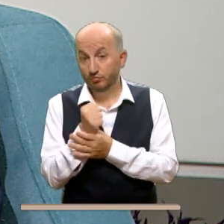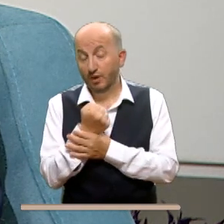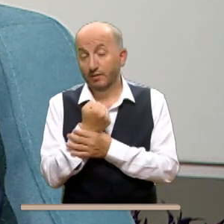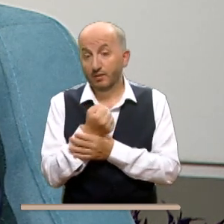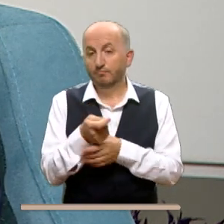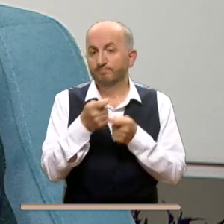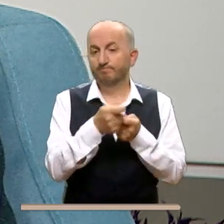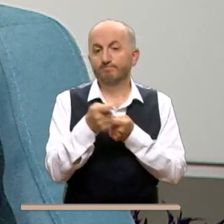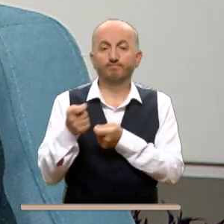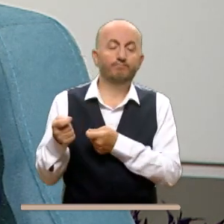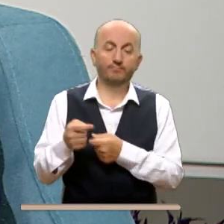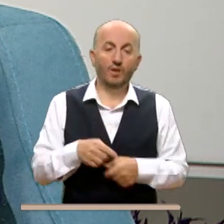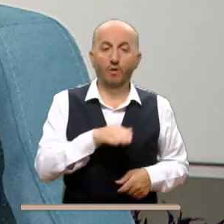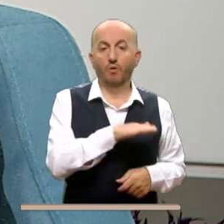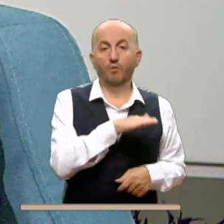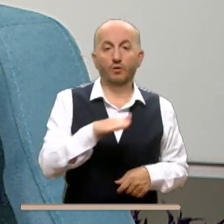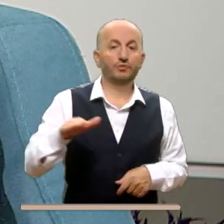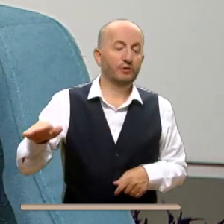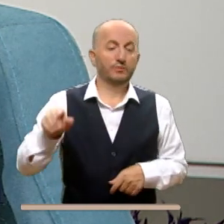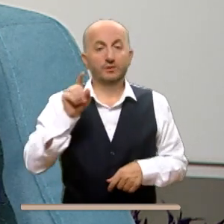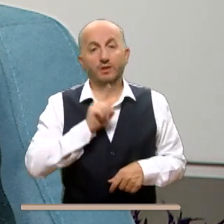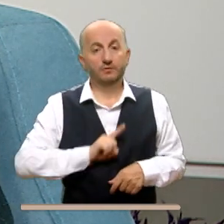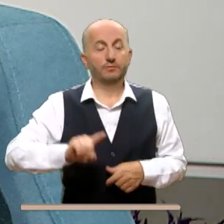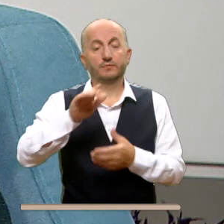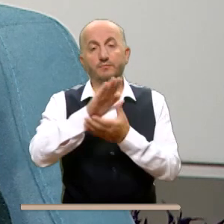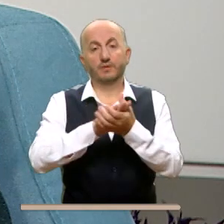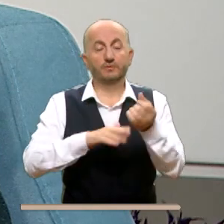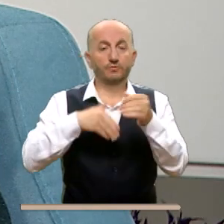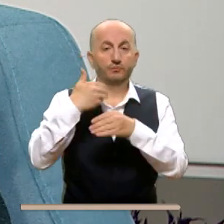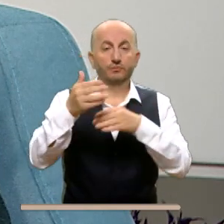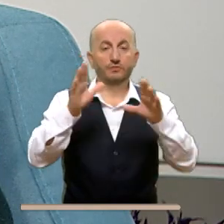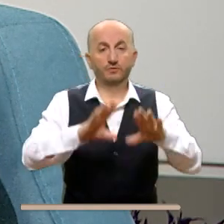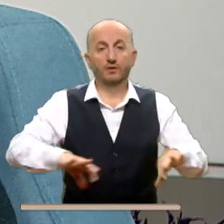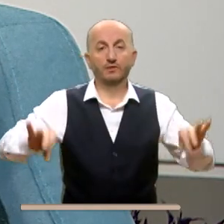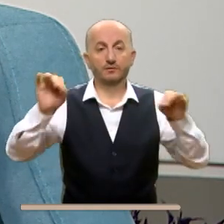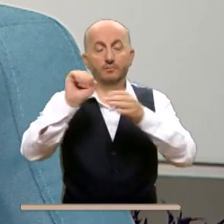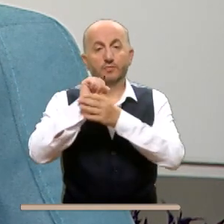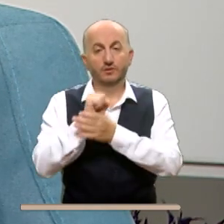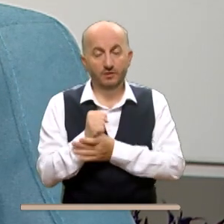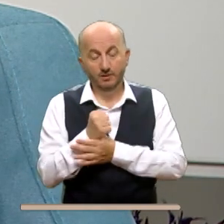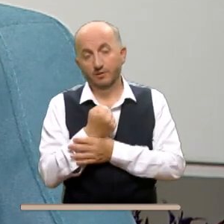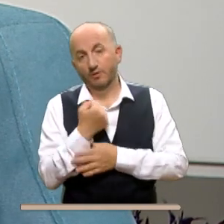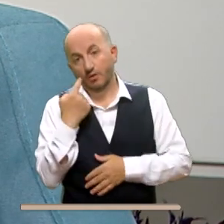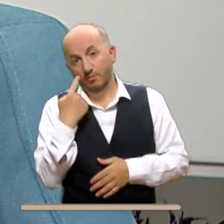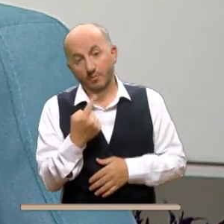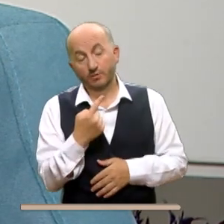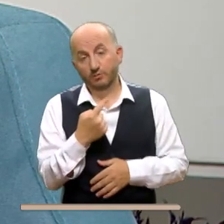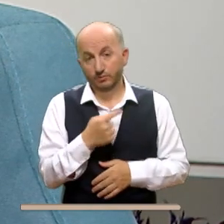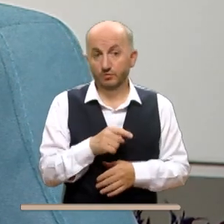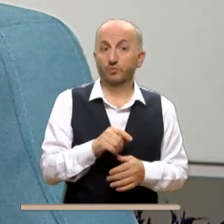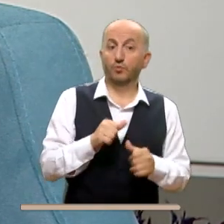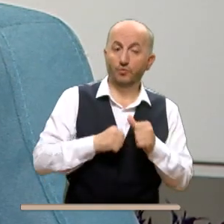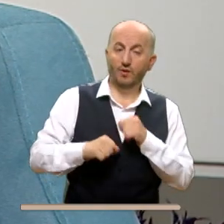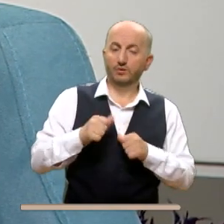Biz öğrencilerimizin, adaylarımızın mezuniyet sonrasında hazır mesleki olarak olaya bakıyorsak, akademik olarak da